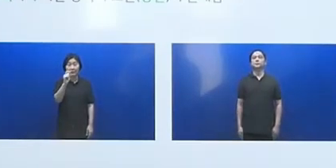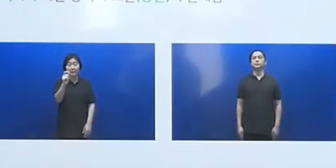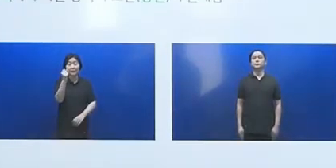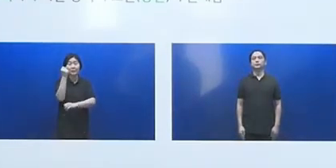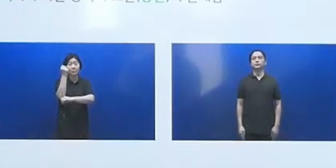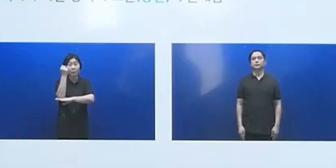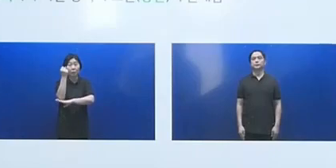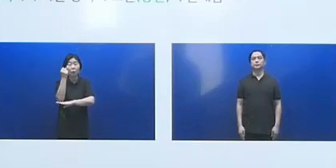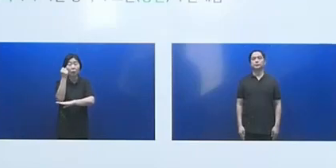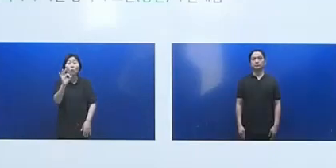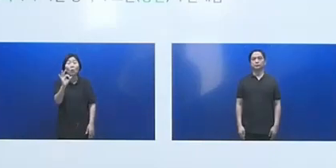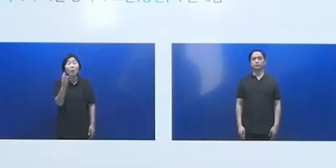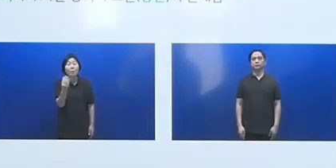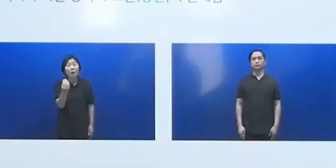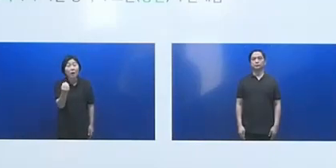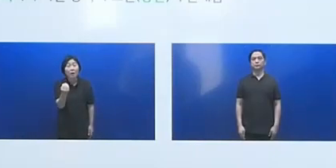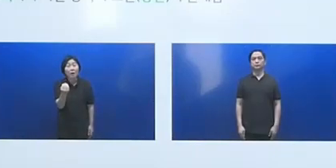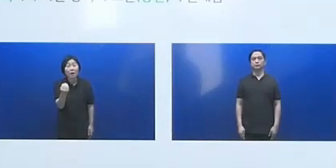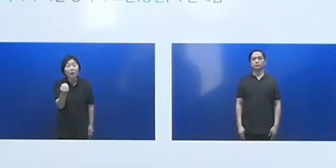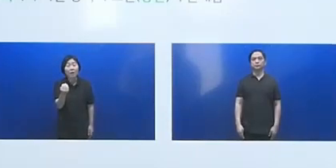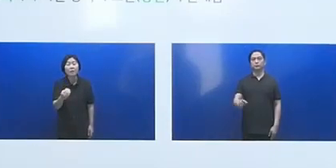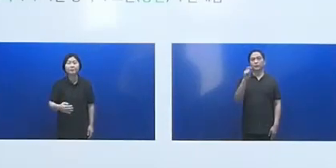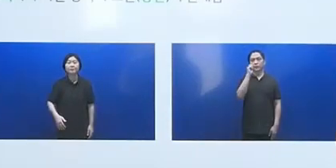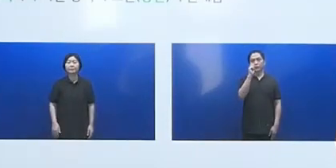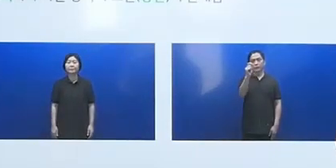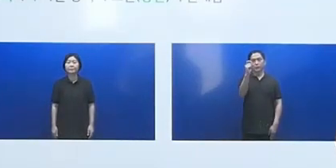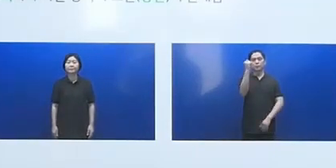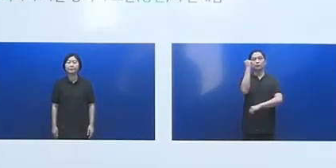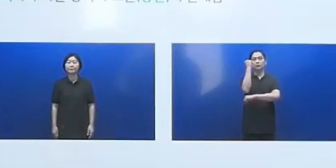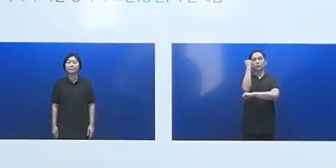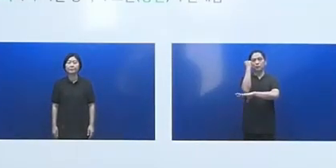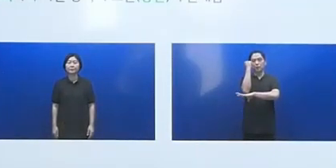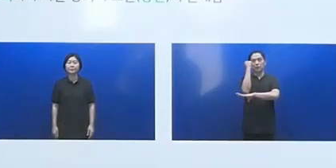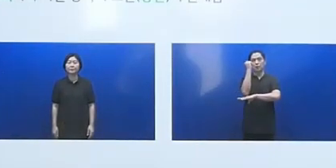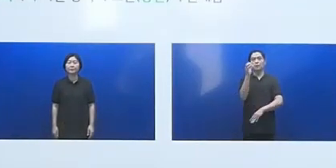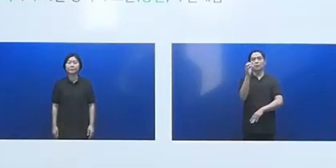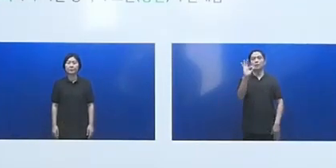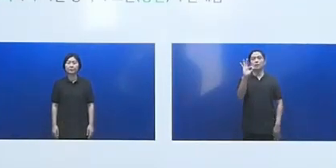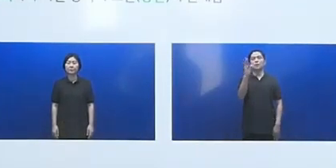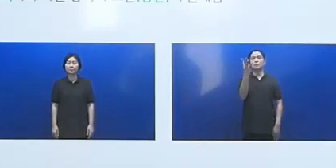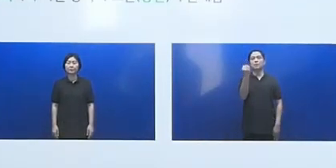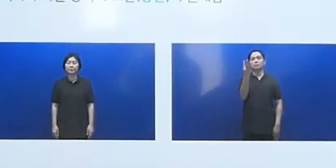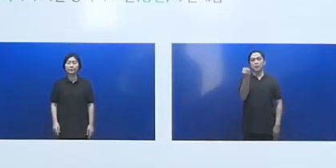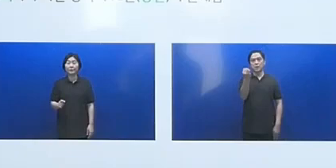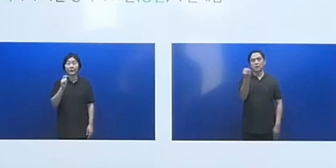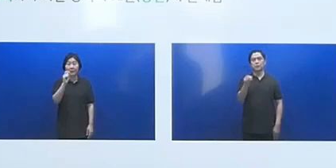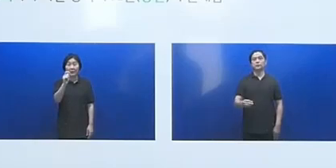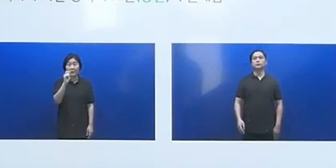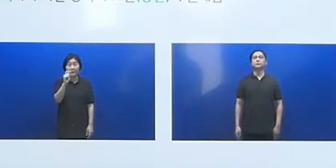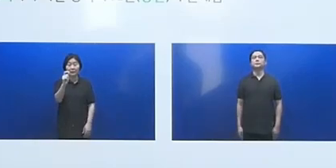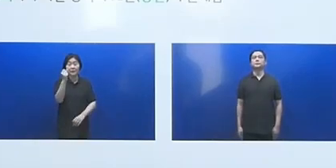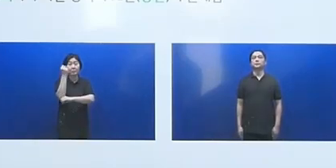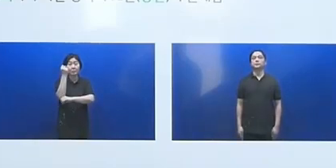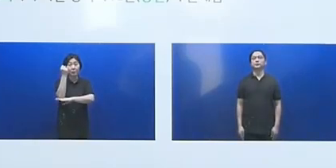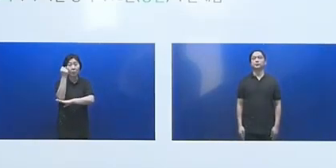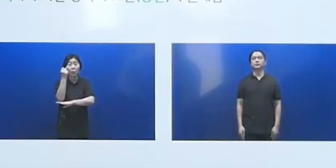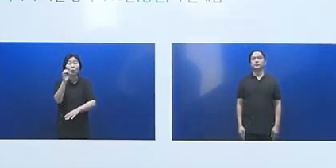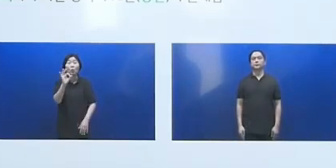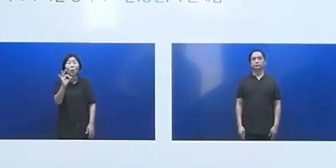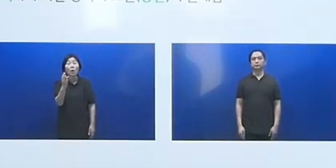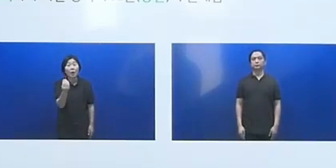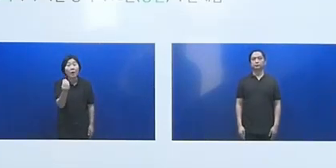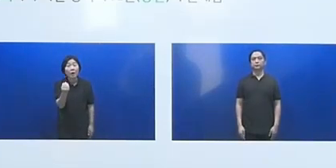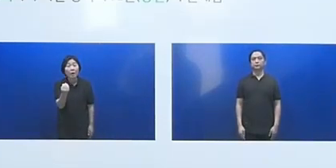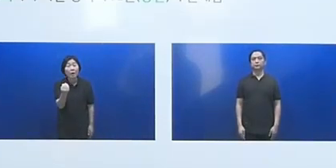수어 형태소임에도 불구하고 농인분들마다 이제 표현하는 방식이 다양하게 있을 수가 있습니다. 이런 부분들의 그 수형의 이제 변형이 있을 수가